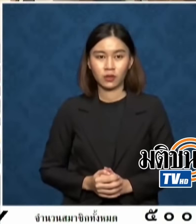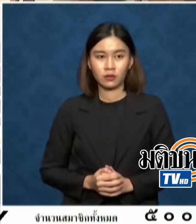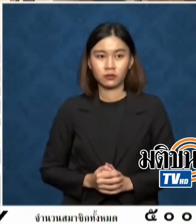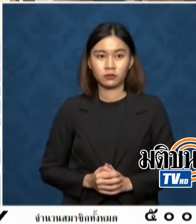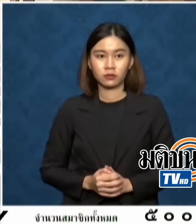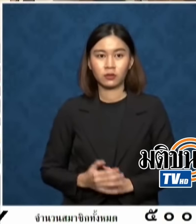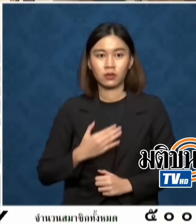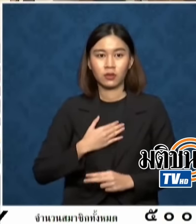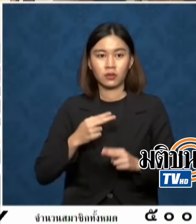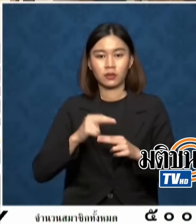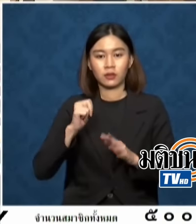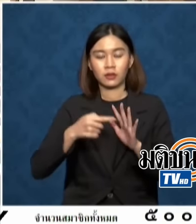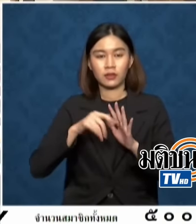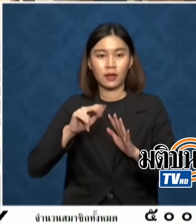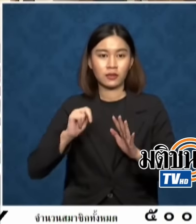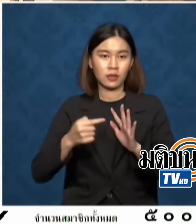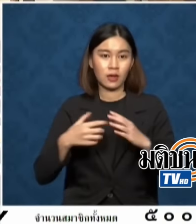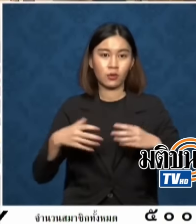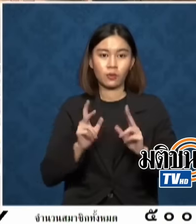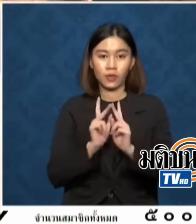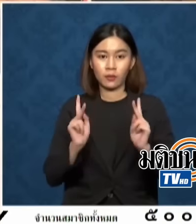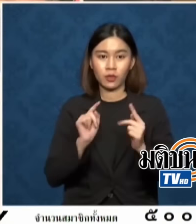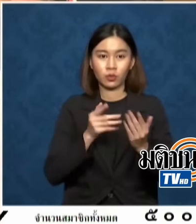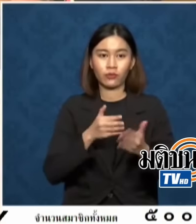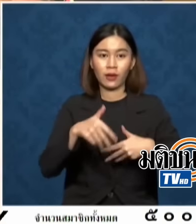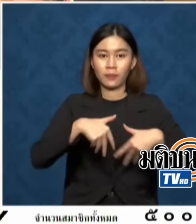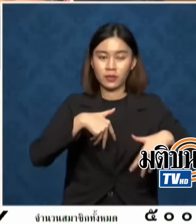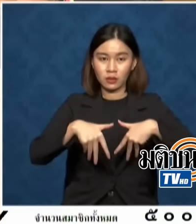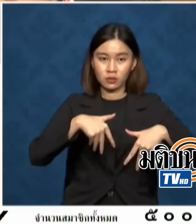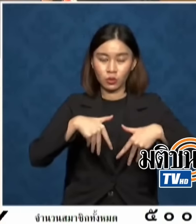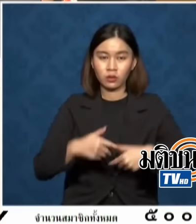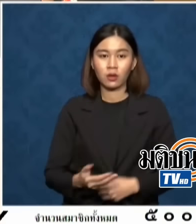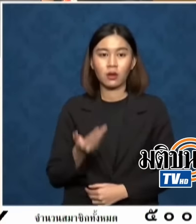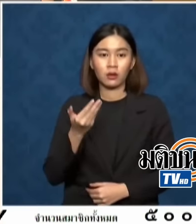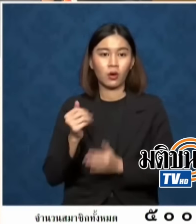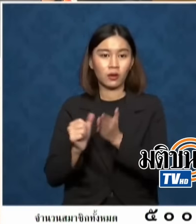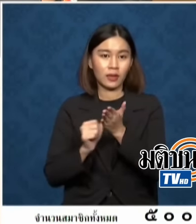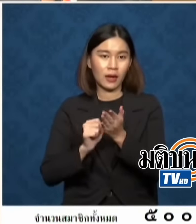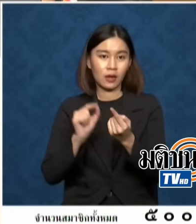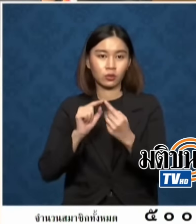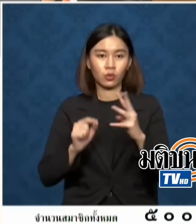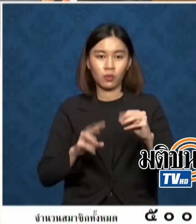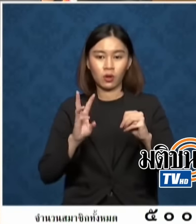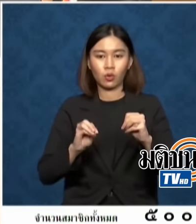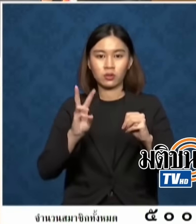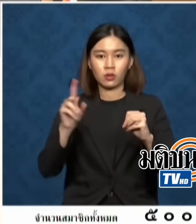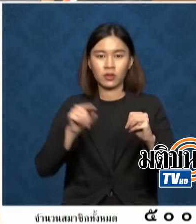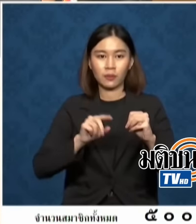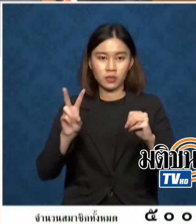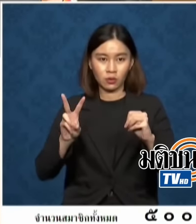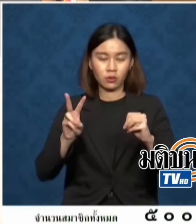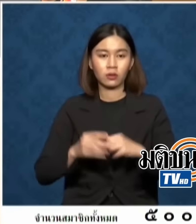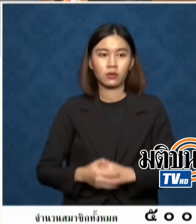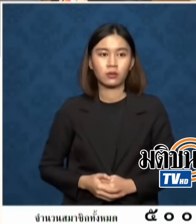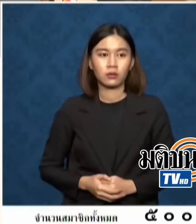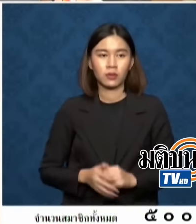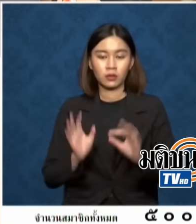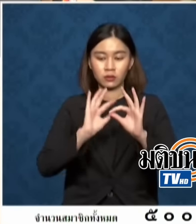นายนาสุภาพึ่งนะคะกรรมการภาคประชาชนค่ะที่ขอสงวนความเห็นในมาตรา66ทับ2